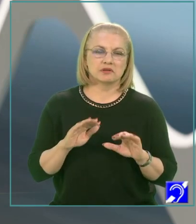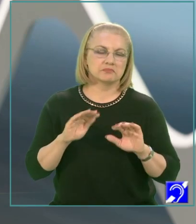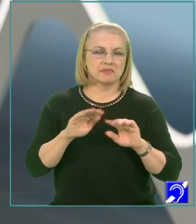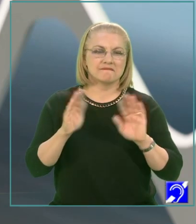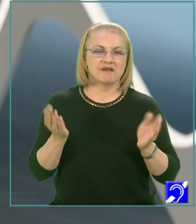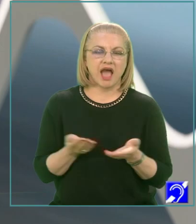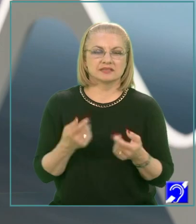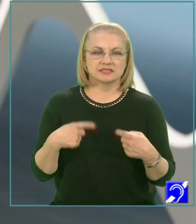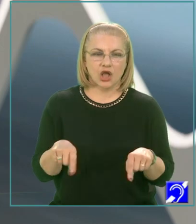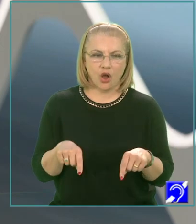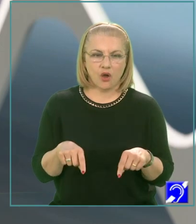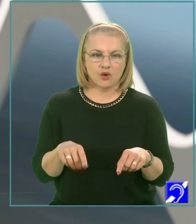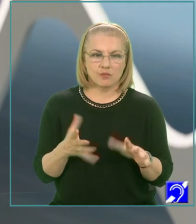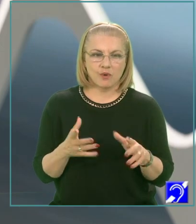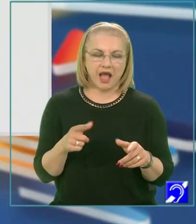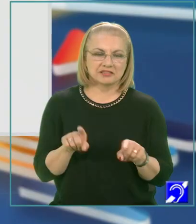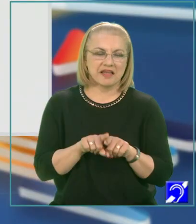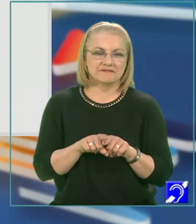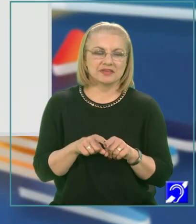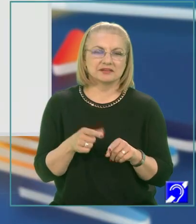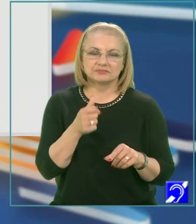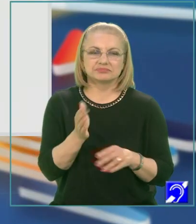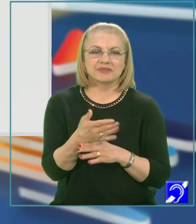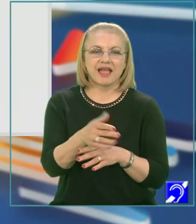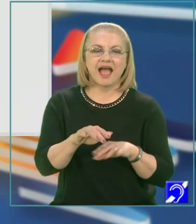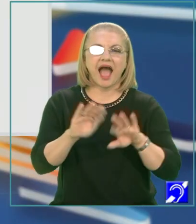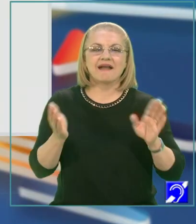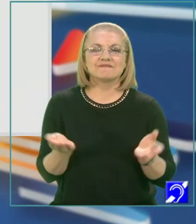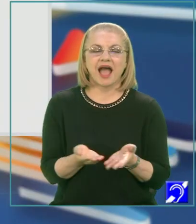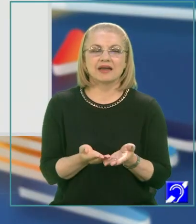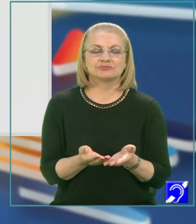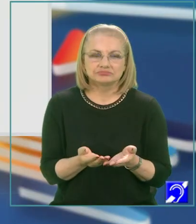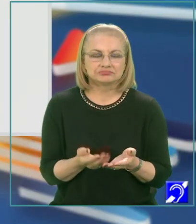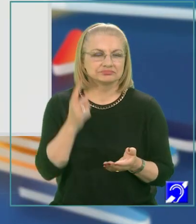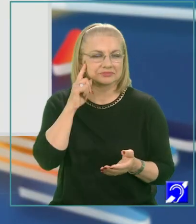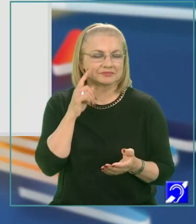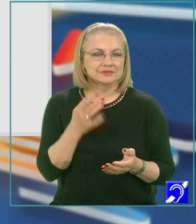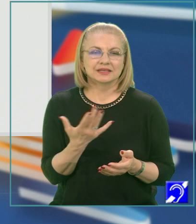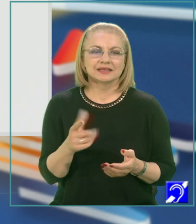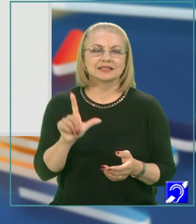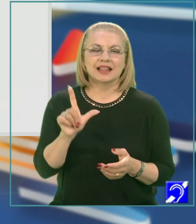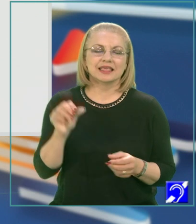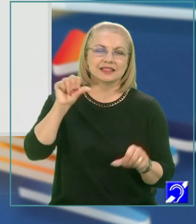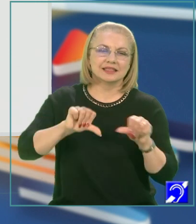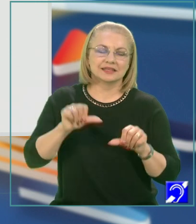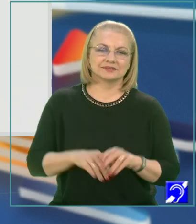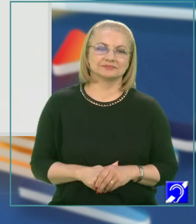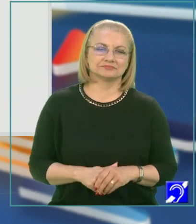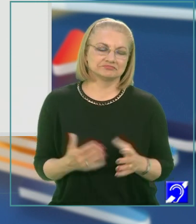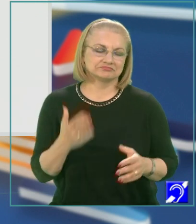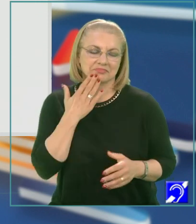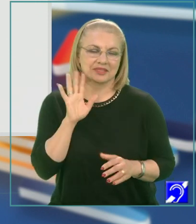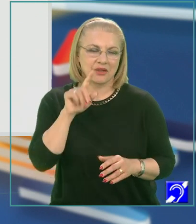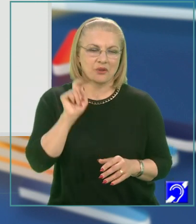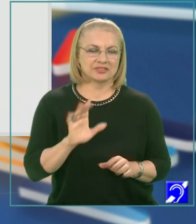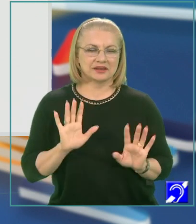nu? În care, știu eu, ar putea fi un mic acvariu. Da? E o întrebare. E bine să ne punem din când în când întrebări noi înșine, fără